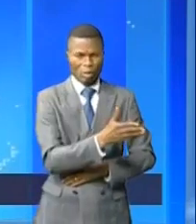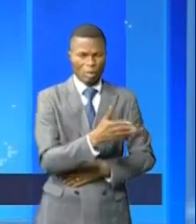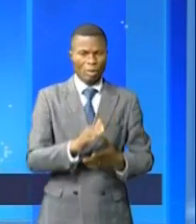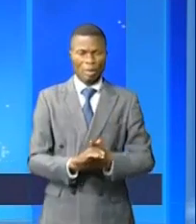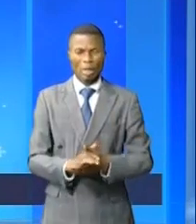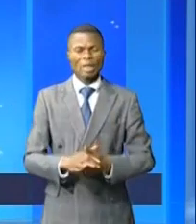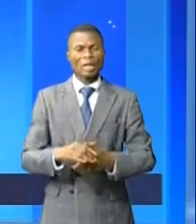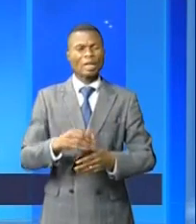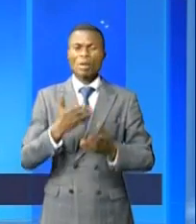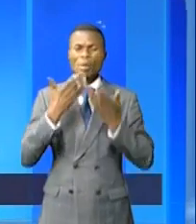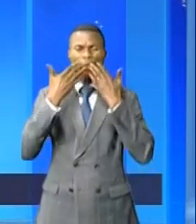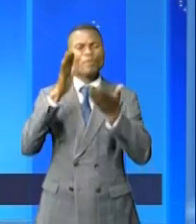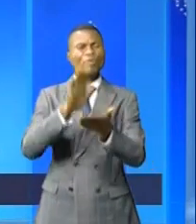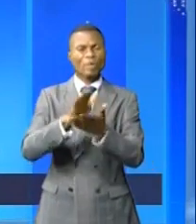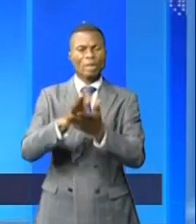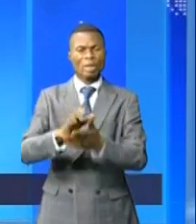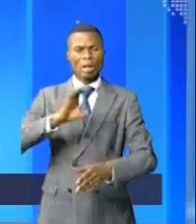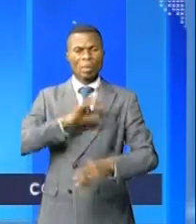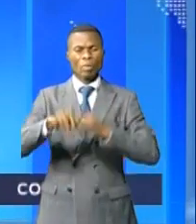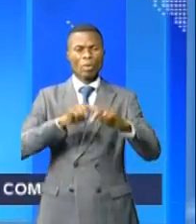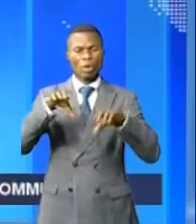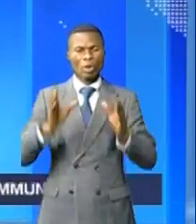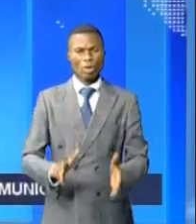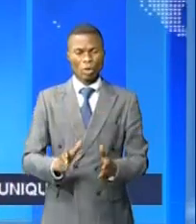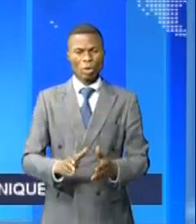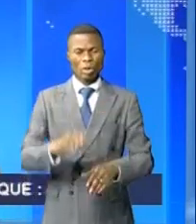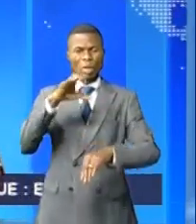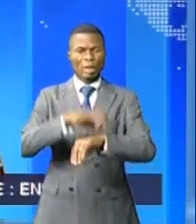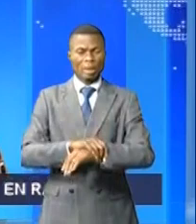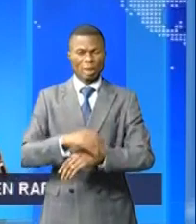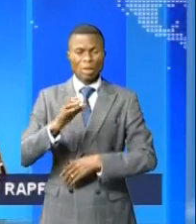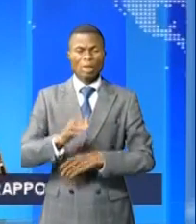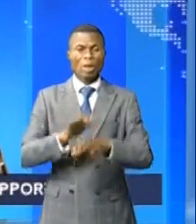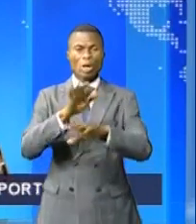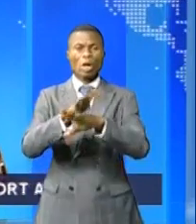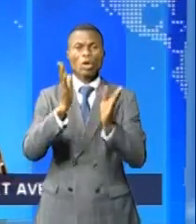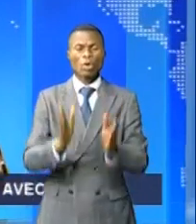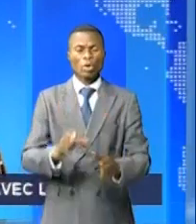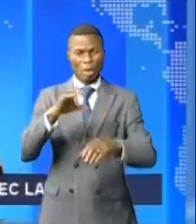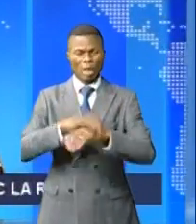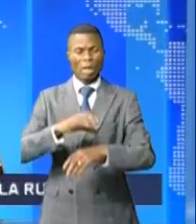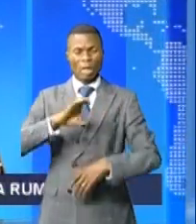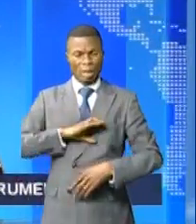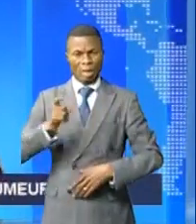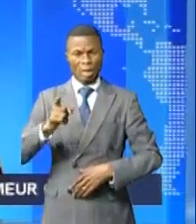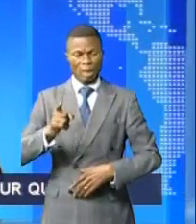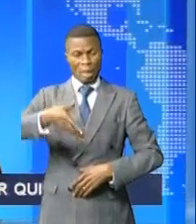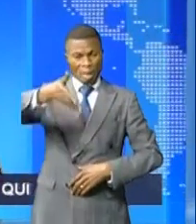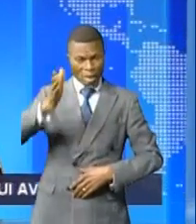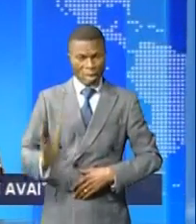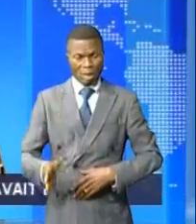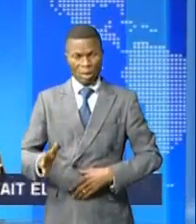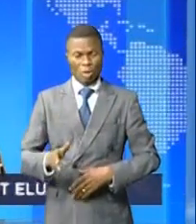Joli coup de filet de la police nationale congolaise. 2 escrocs ont été arrêtés par la police. Ils se sont spécialisés